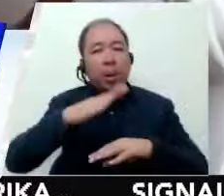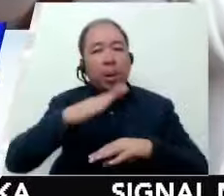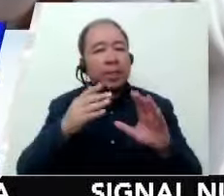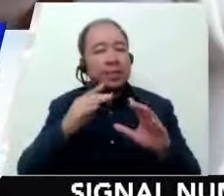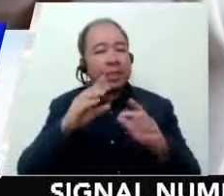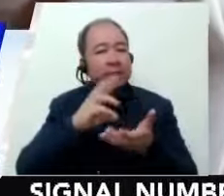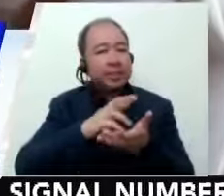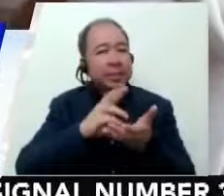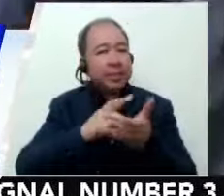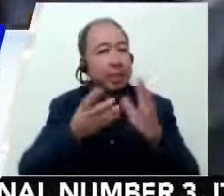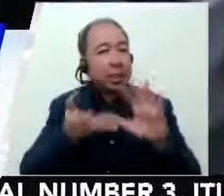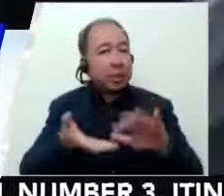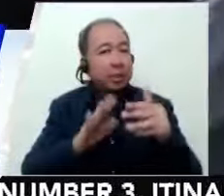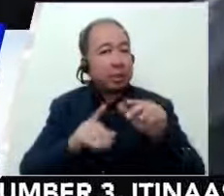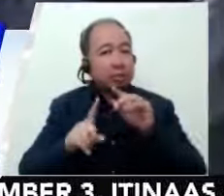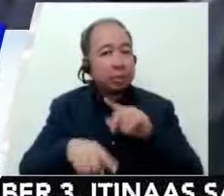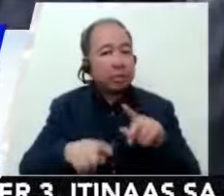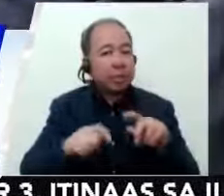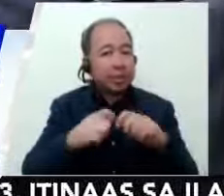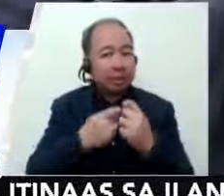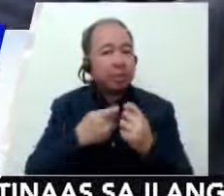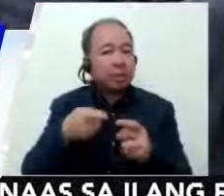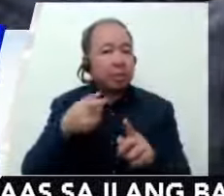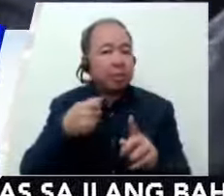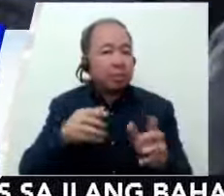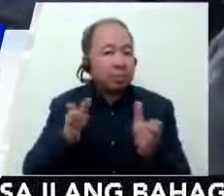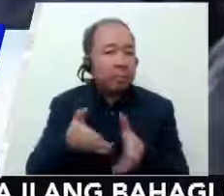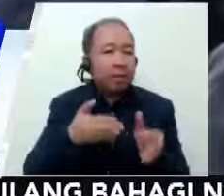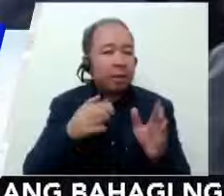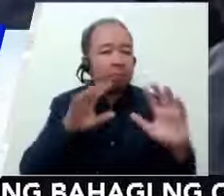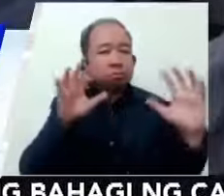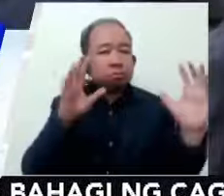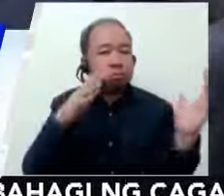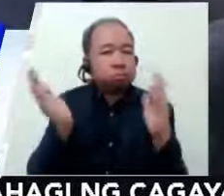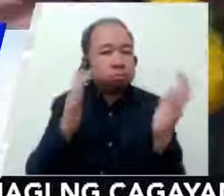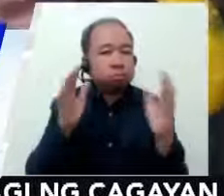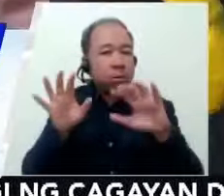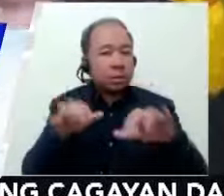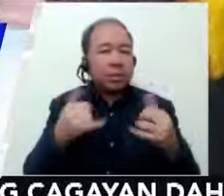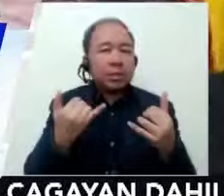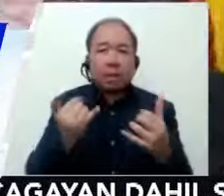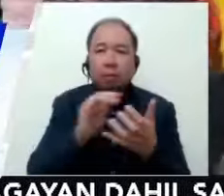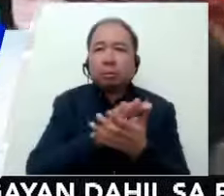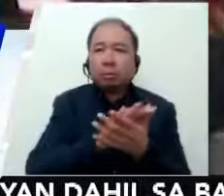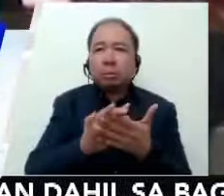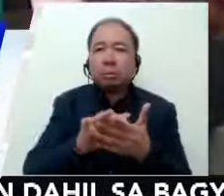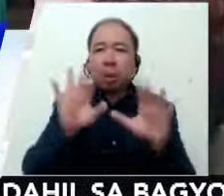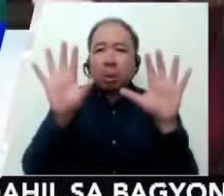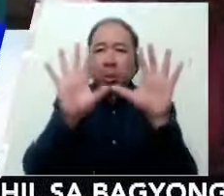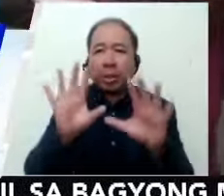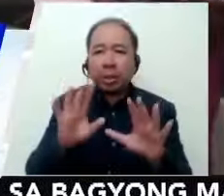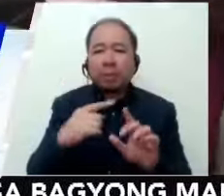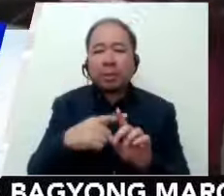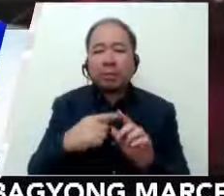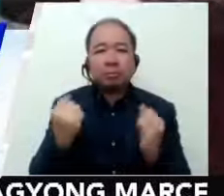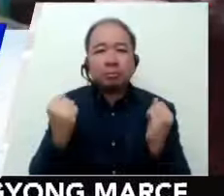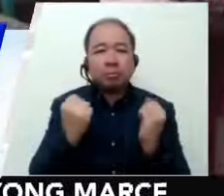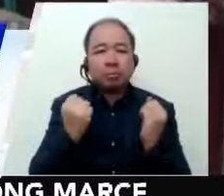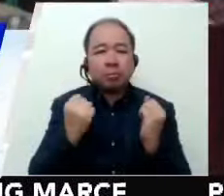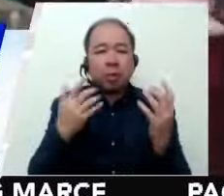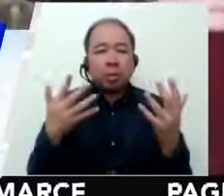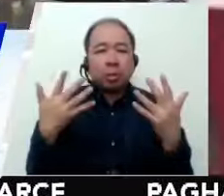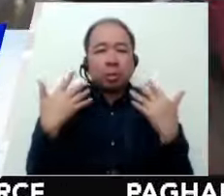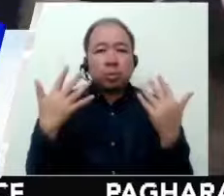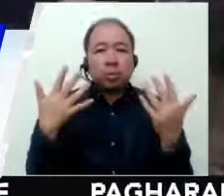epekto nito sa lungsod. Sa mga oras na ito, Emil, ay maayos pa ang panahon at malamig yung simoy nga ng hangin, dahilan